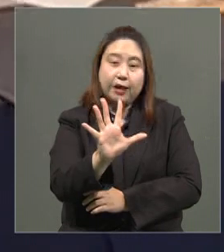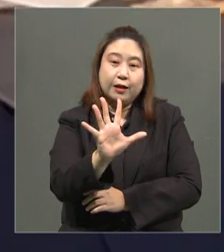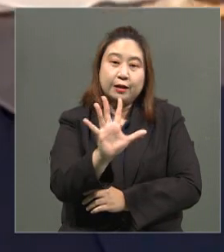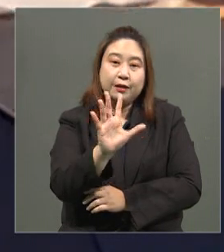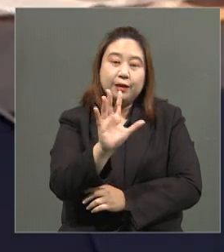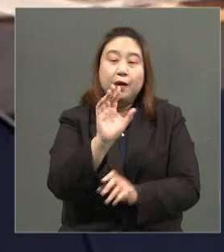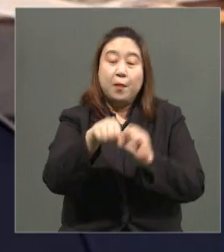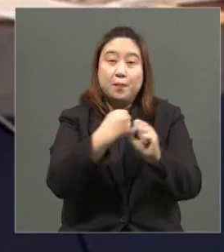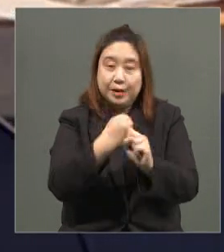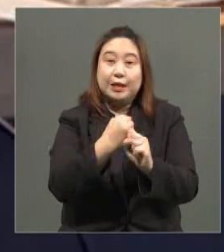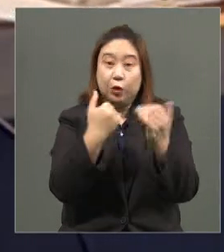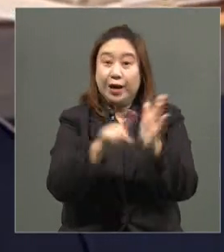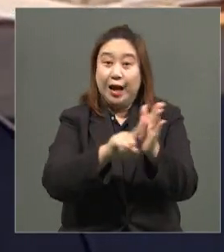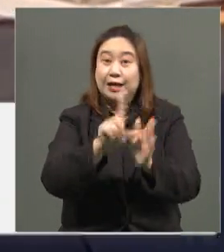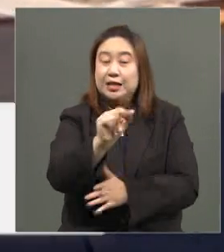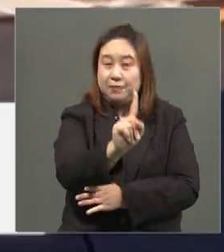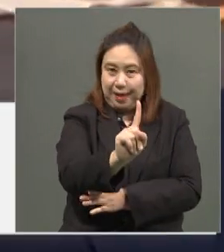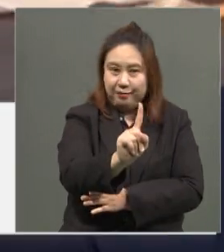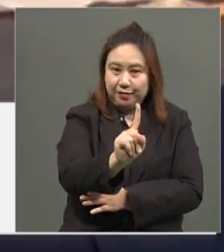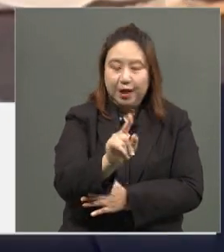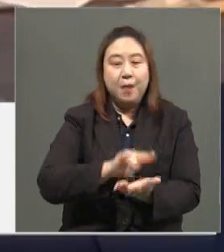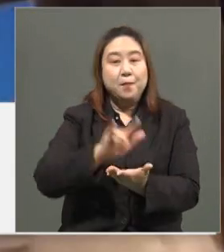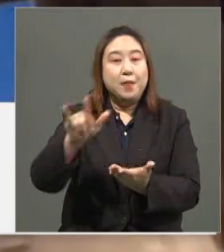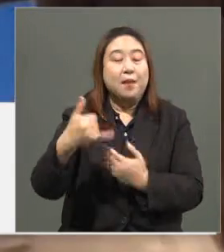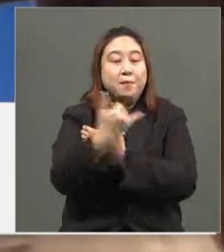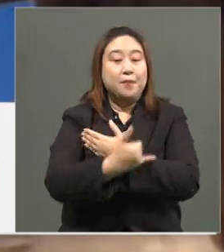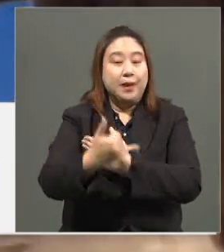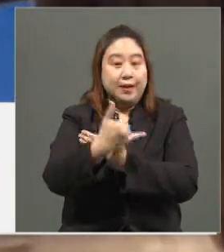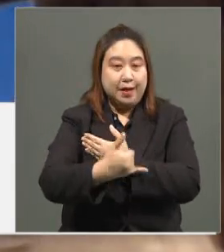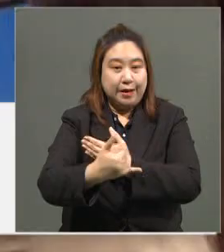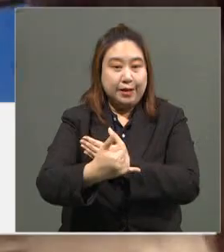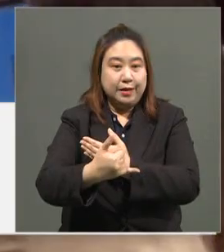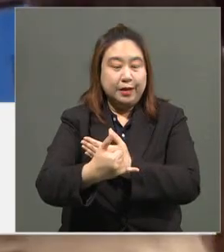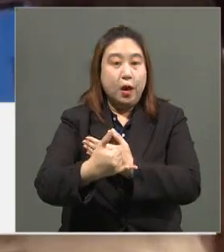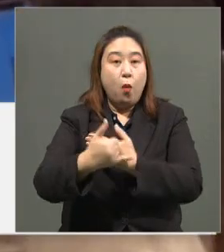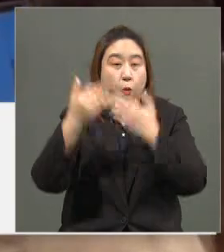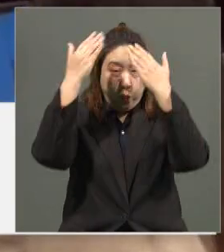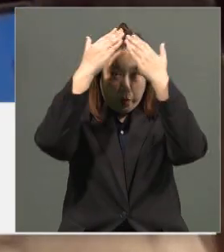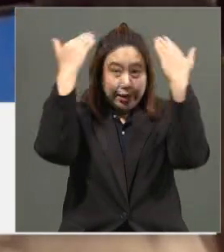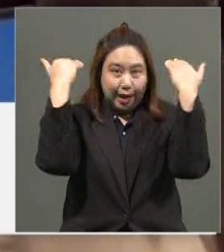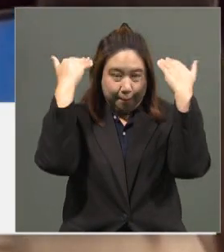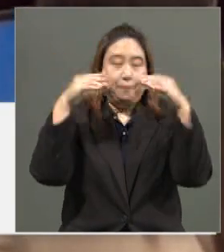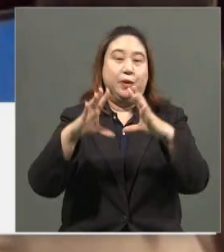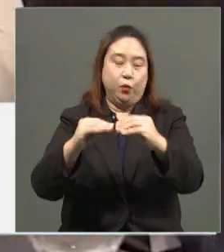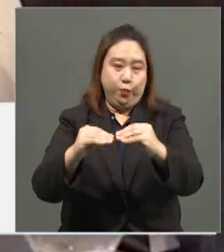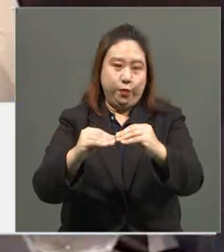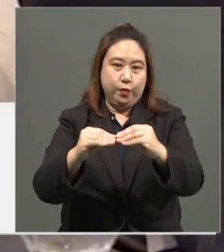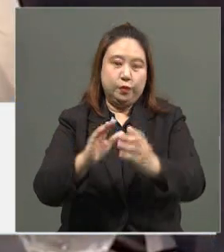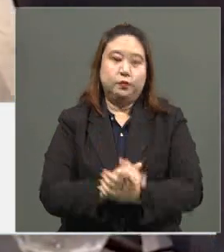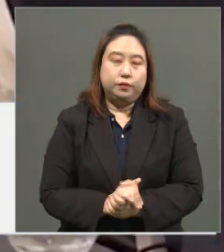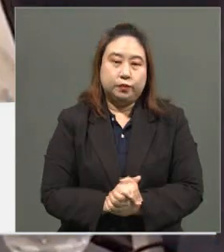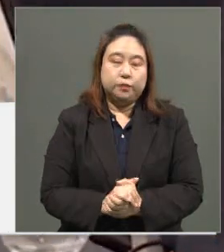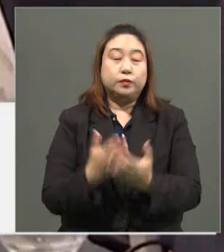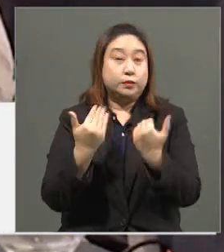พฤศจิกายน 2567ณเมืองฮาลองสาธารณรัฐสังคมนิยมเวียดนามโดยท่านอธิบดีกรม